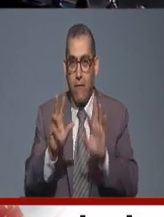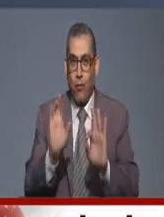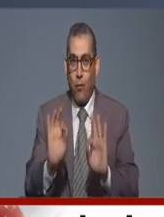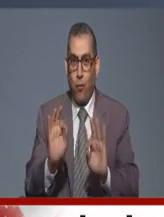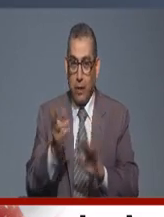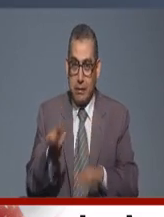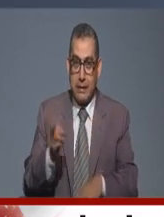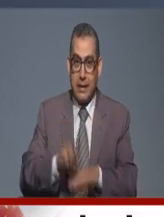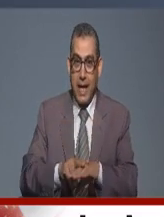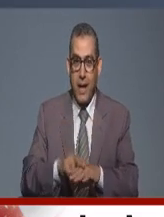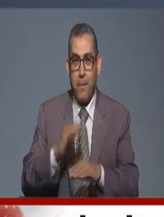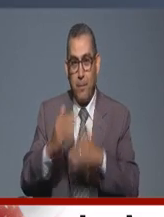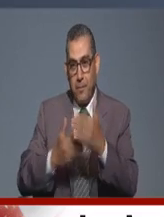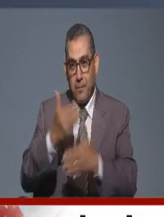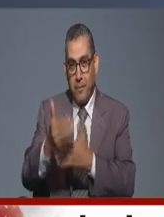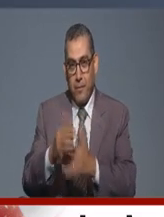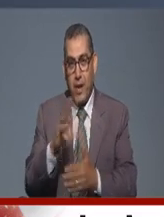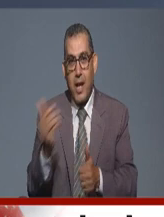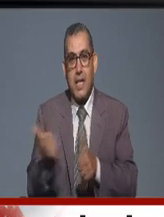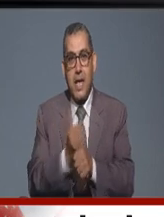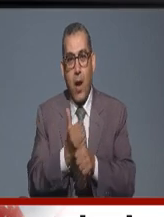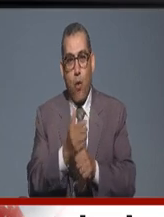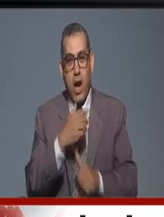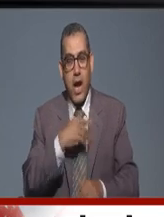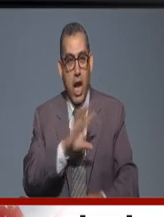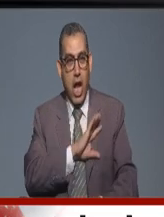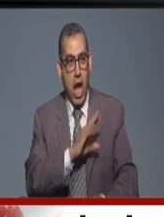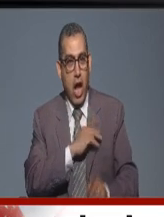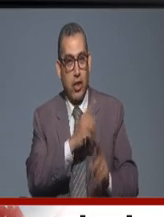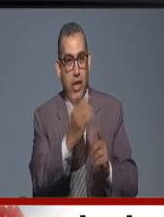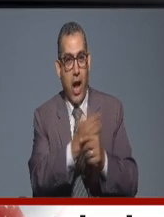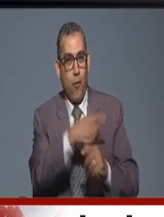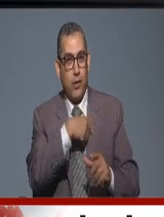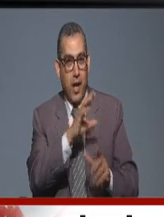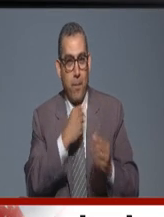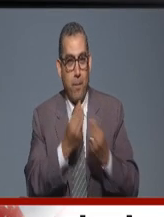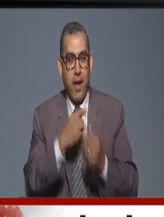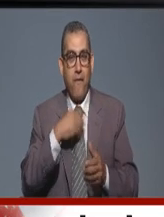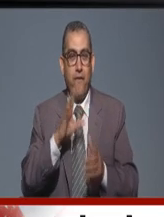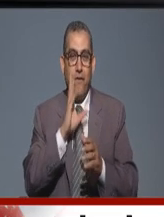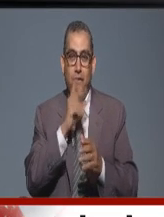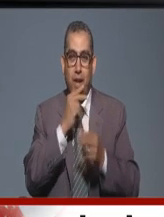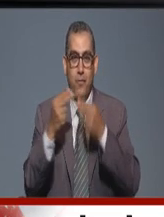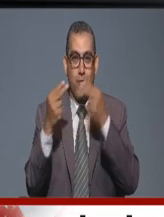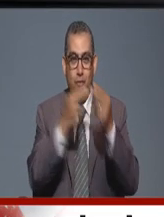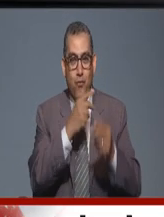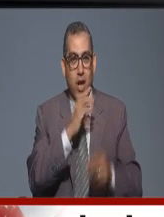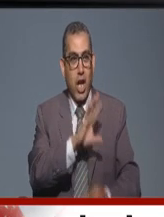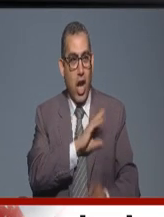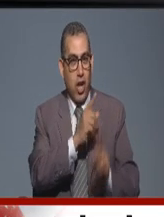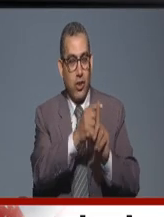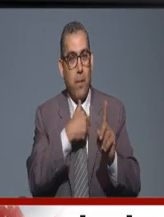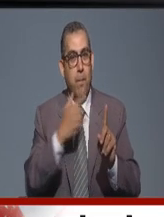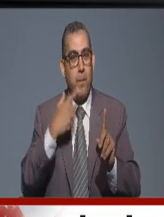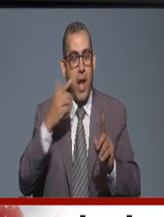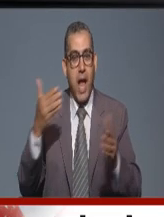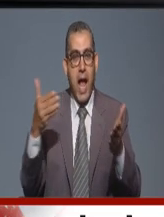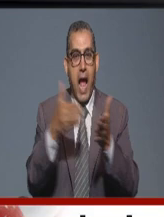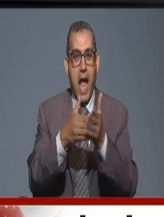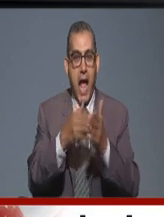لكن كانت زوجه بطل من ابطال حرب اكتوبر المصابين في حتى اخر العمر